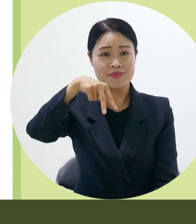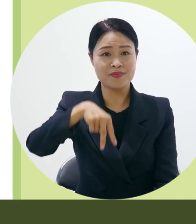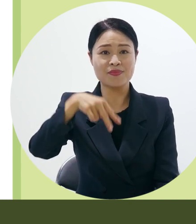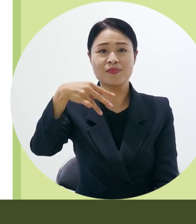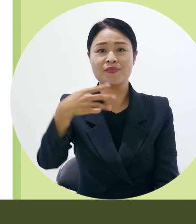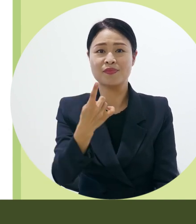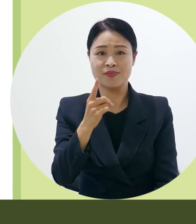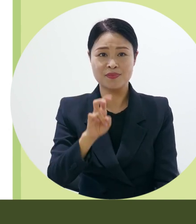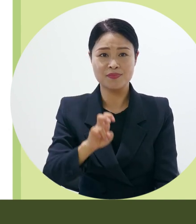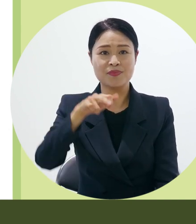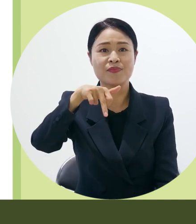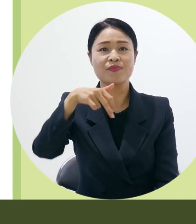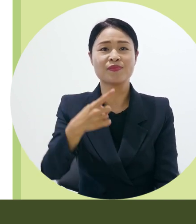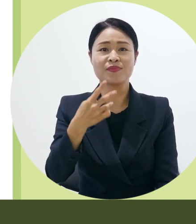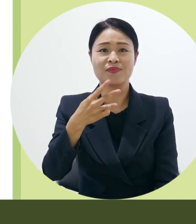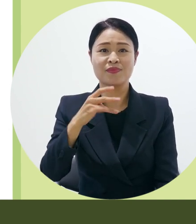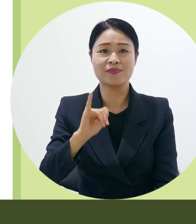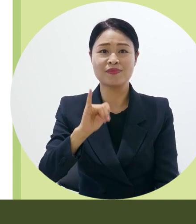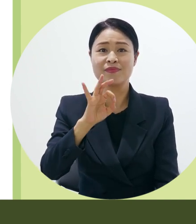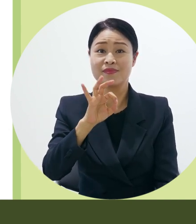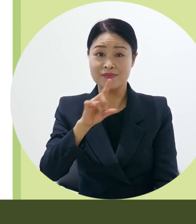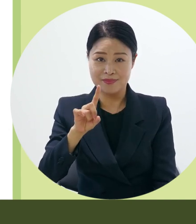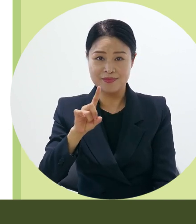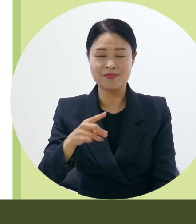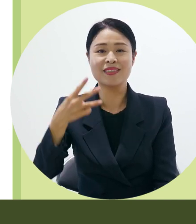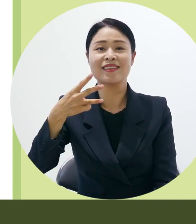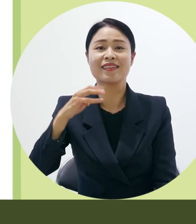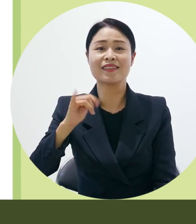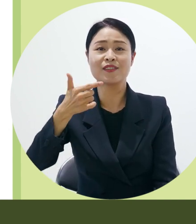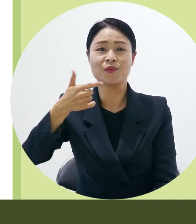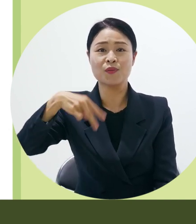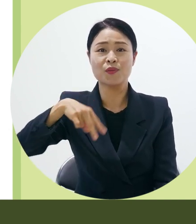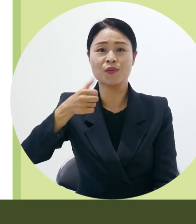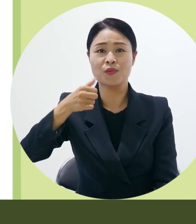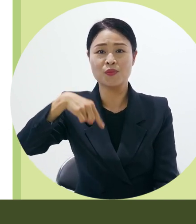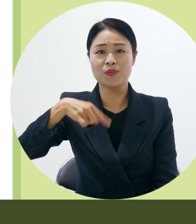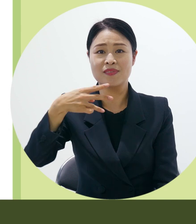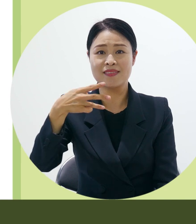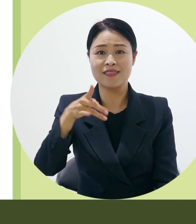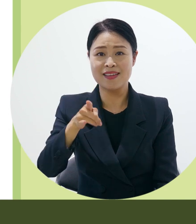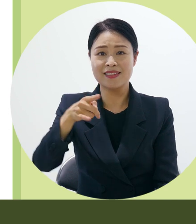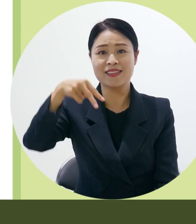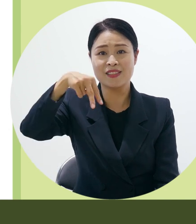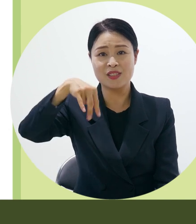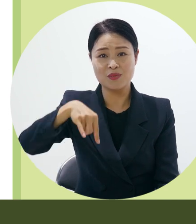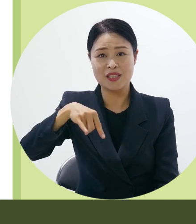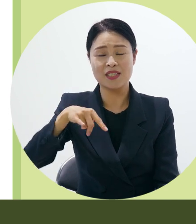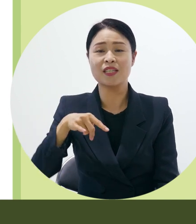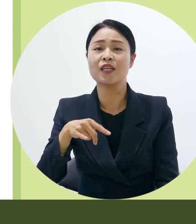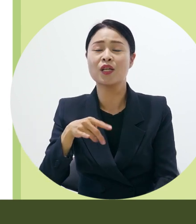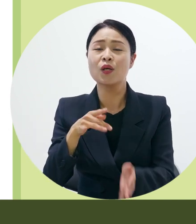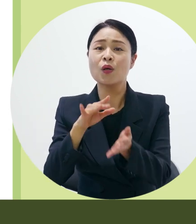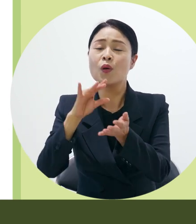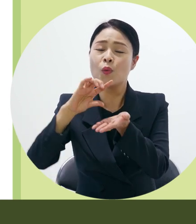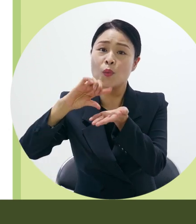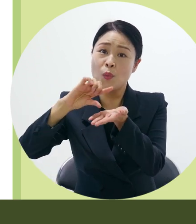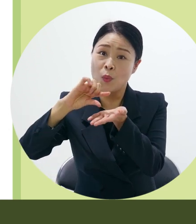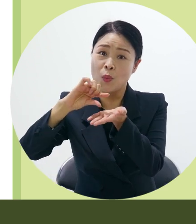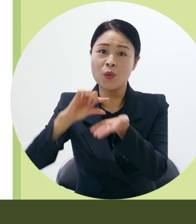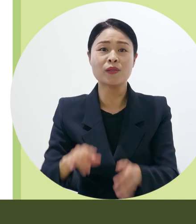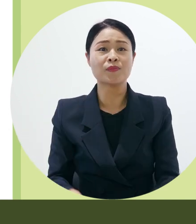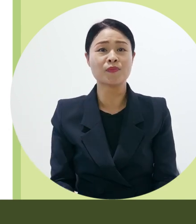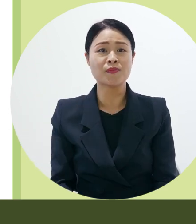제품. 12. 나우코스의 세니큐 알파겔 에탄올 등 11개